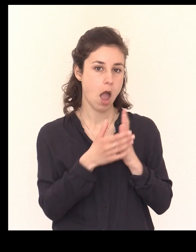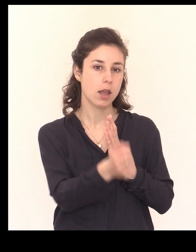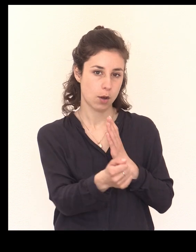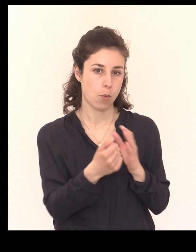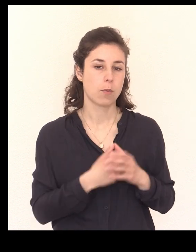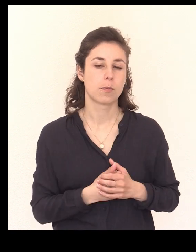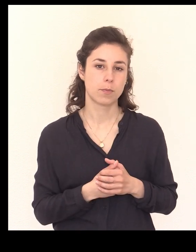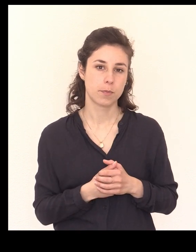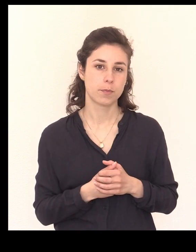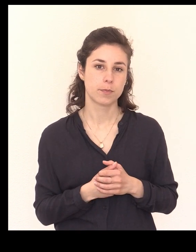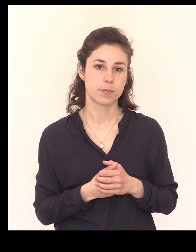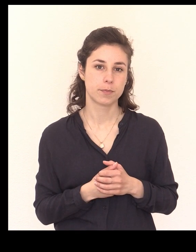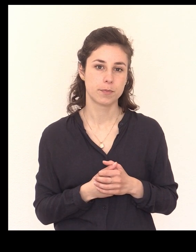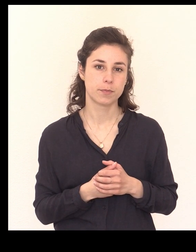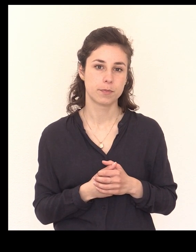Spracherkennung.